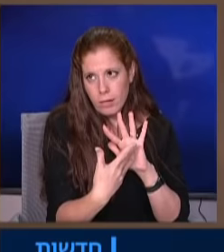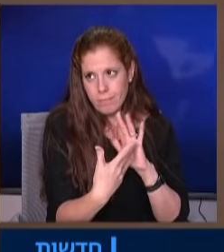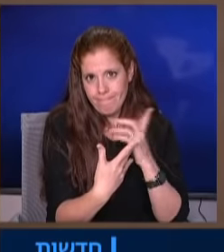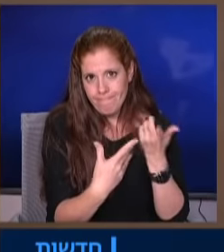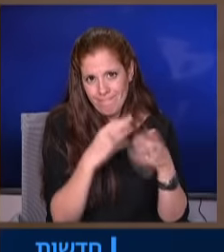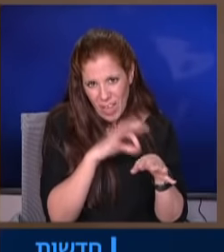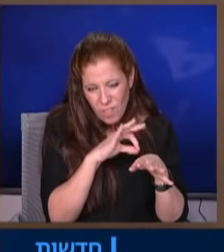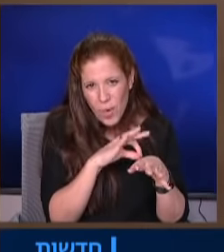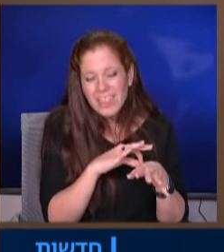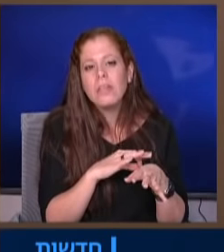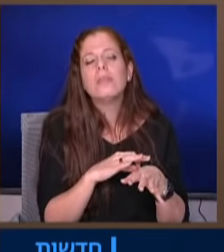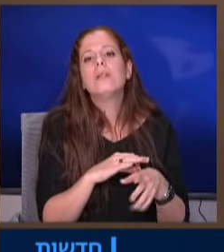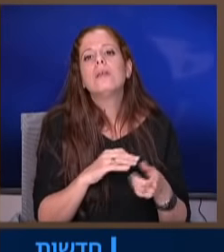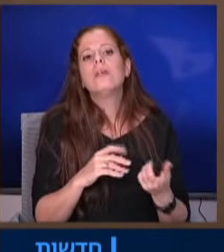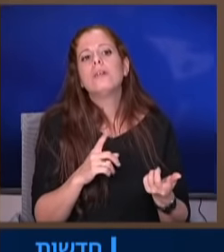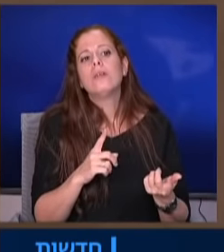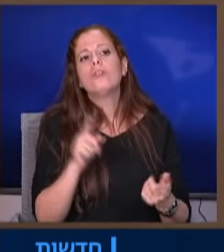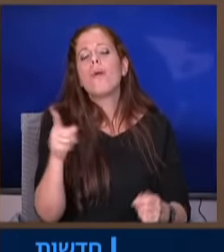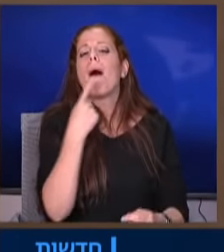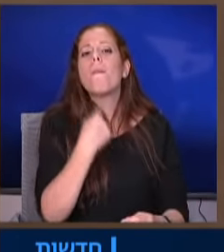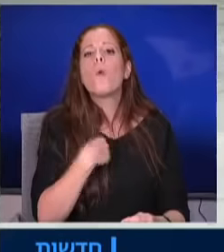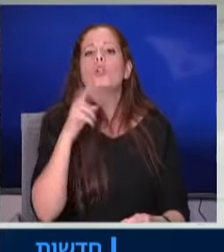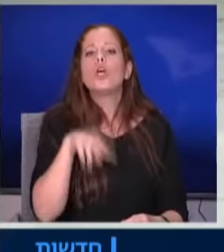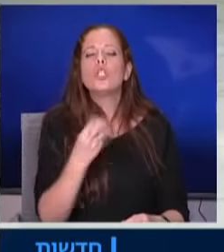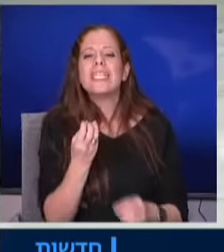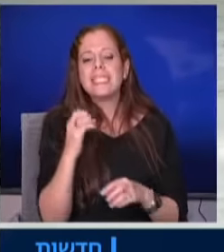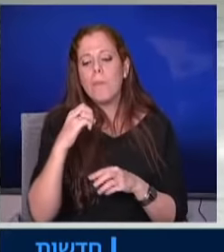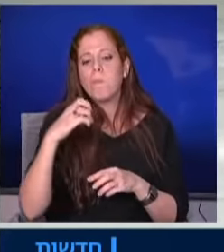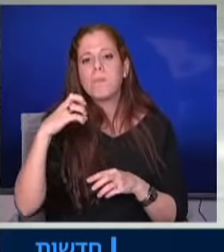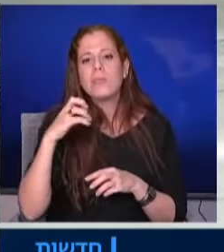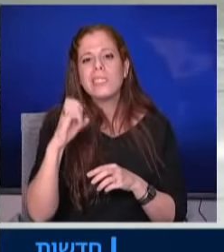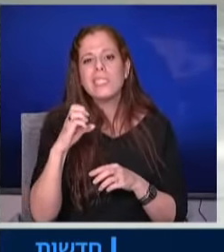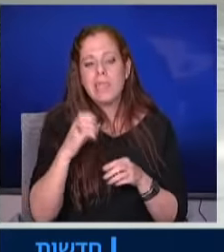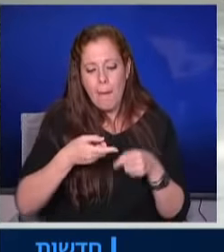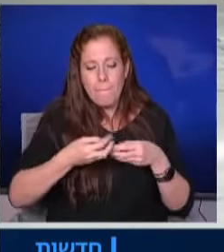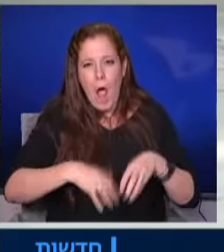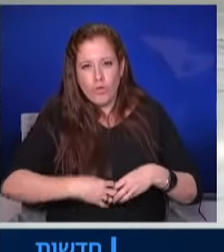לבדיקה רפואית, שבה נאמר לי שיש לי ציסטה בשחלה, והלכתי לרופא